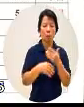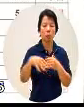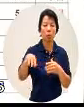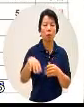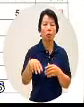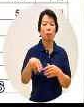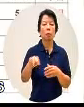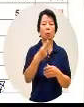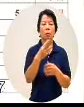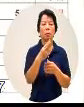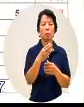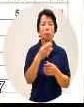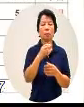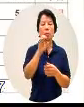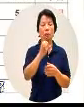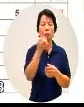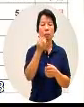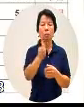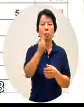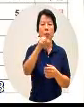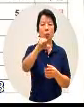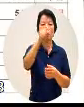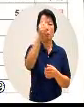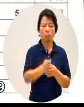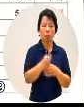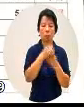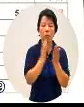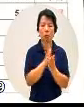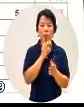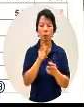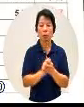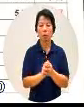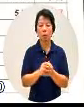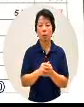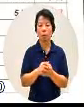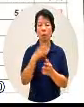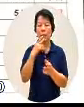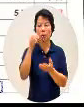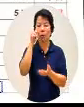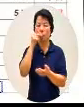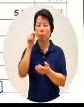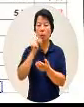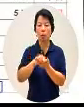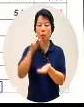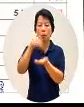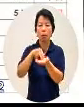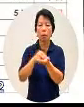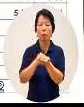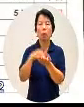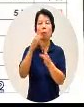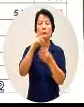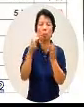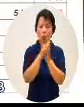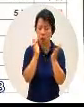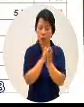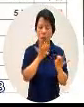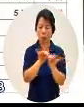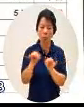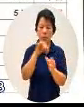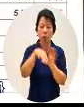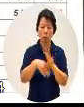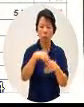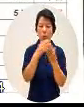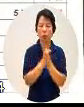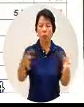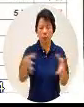395億是什麼錢呢395億呢就是什麼印花稅使用保護稅地價稅土地政策稅總共這些加起來